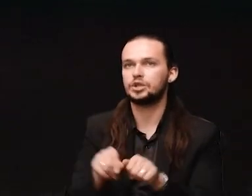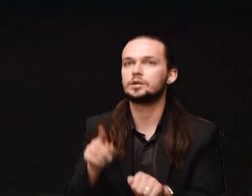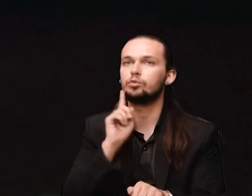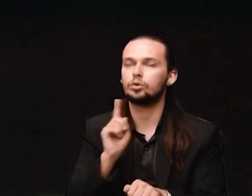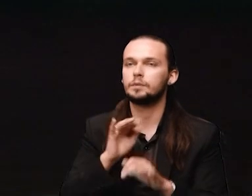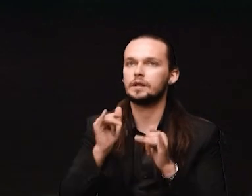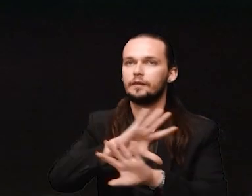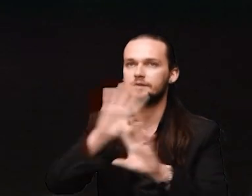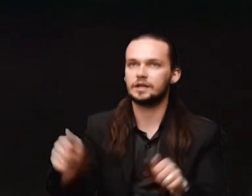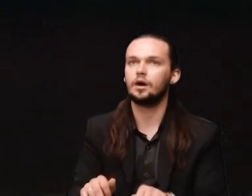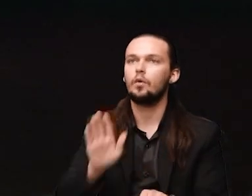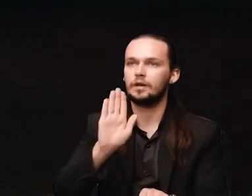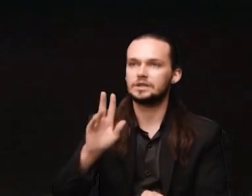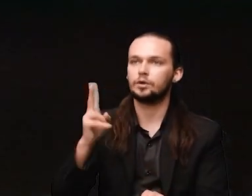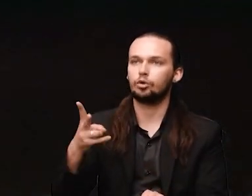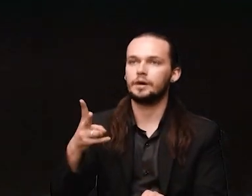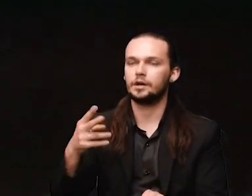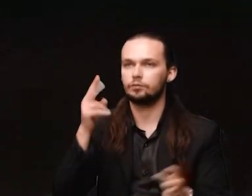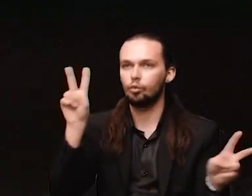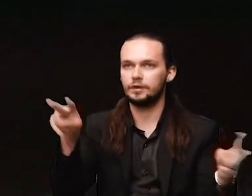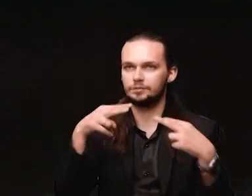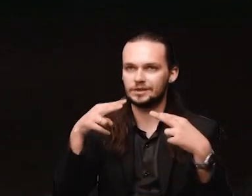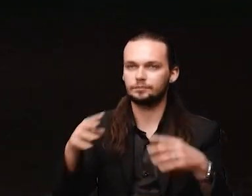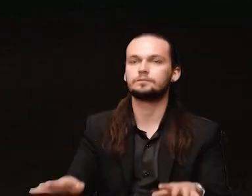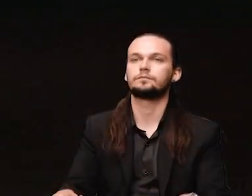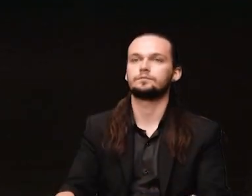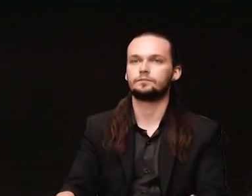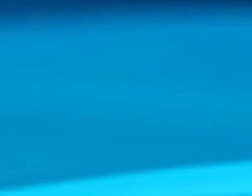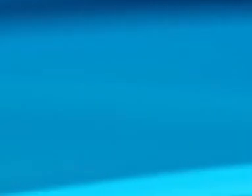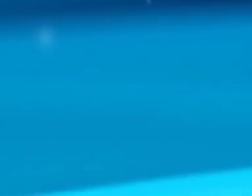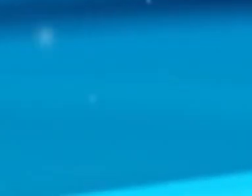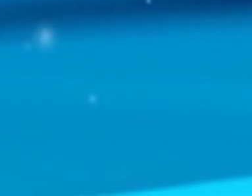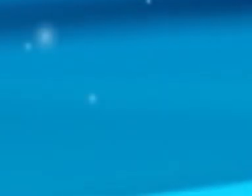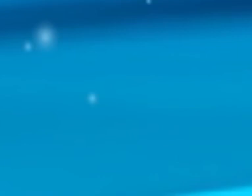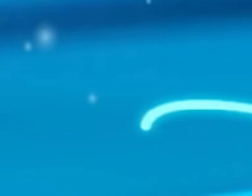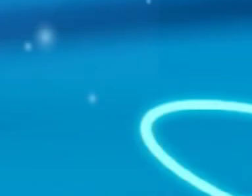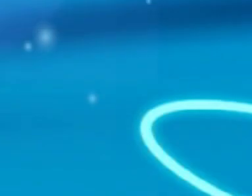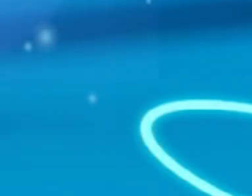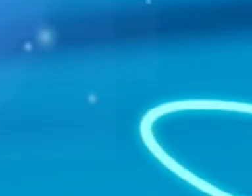для всех членов общества. С вами был Владимир Крупенников. Увидимся.